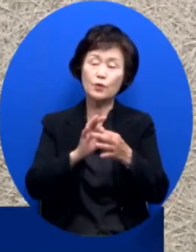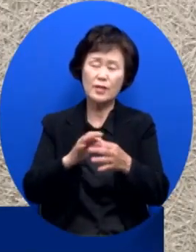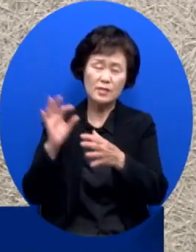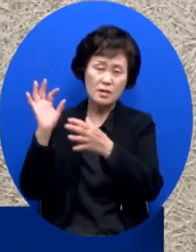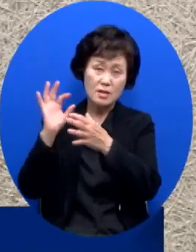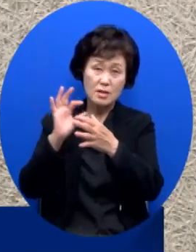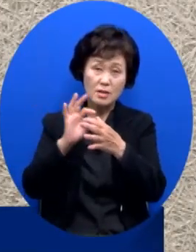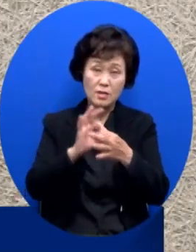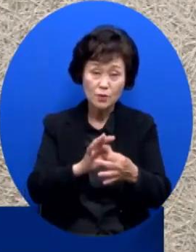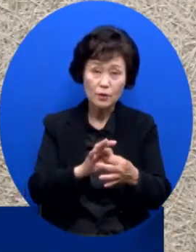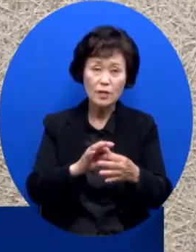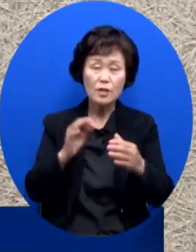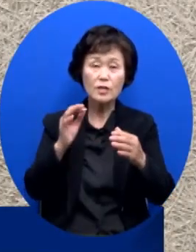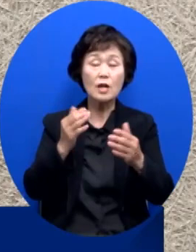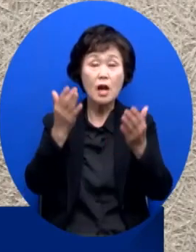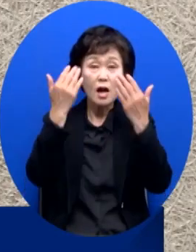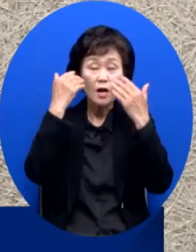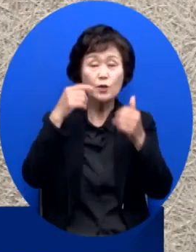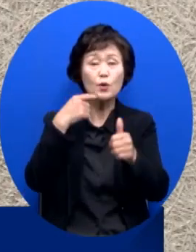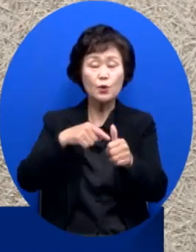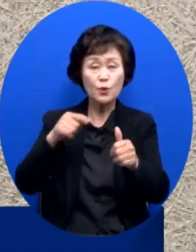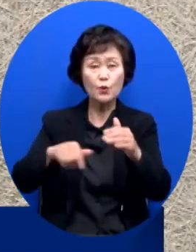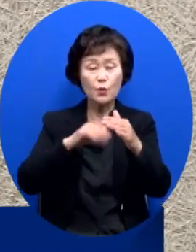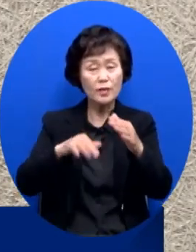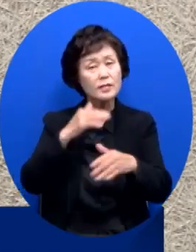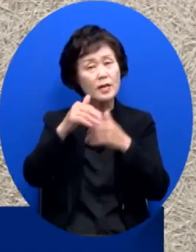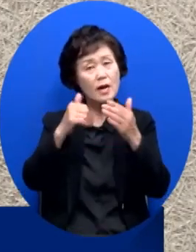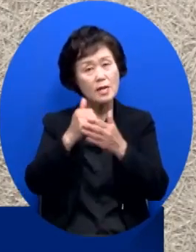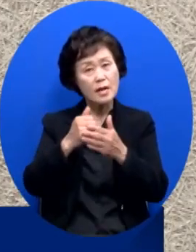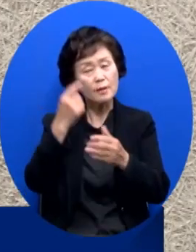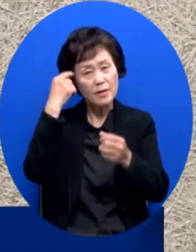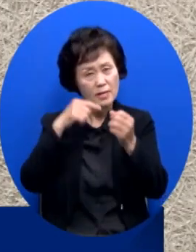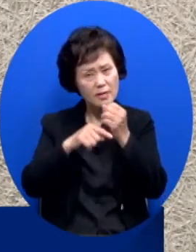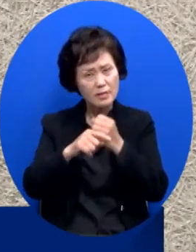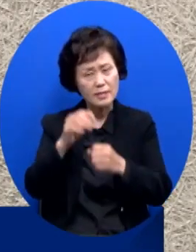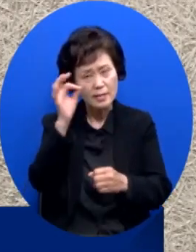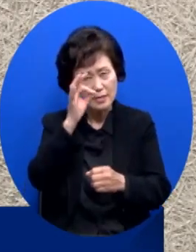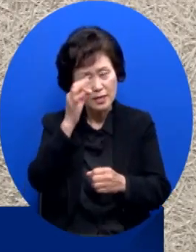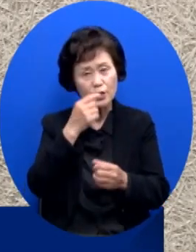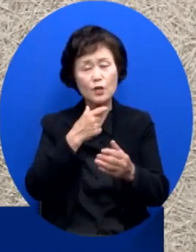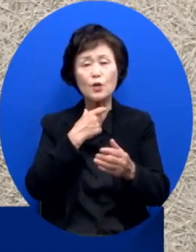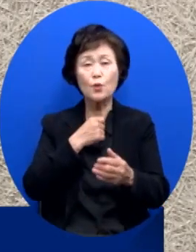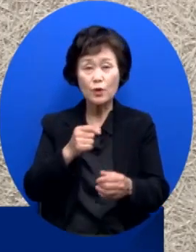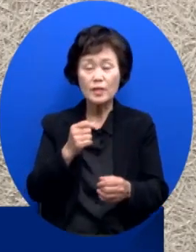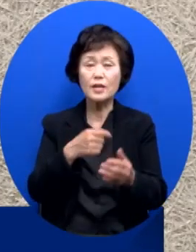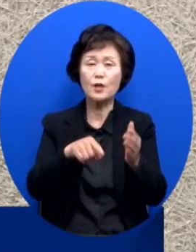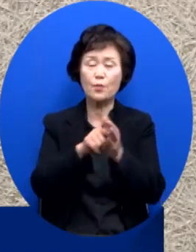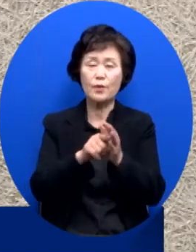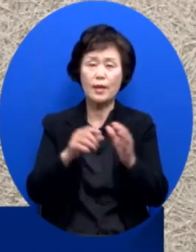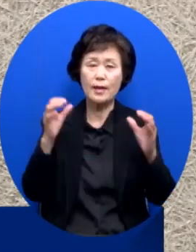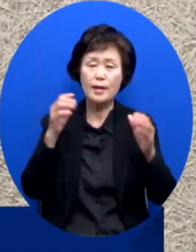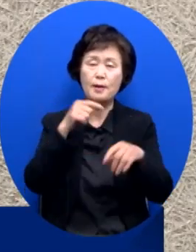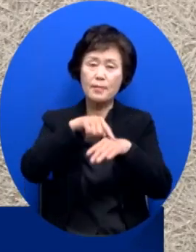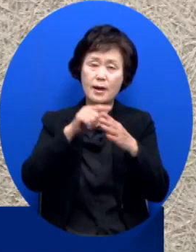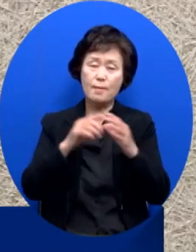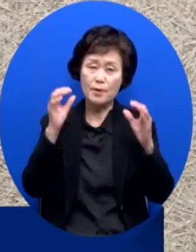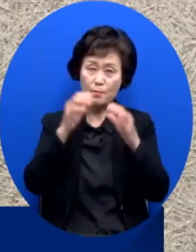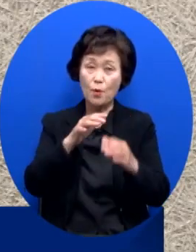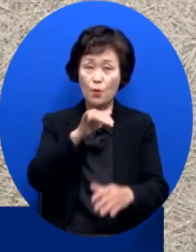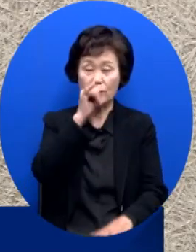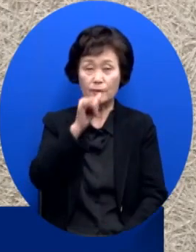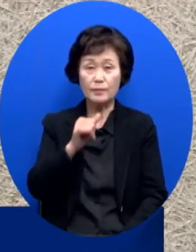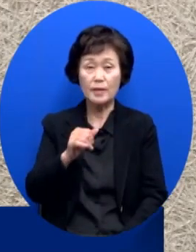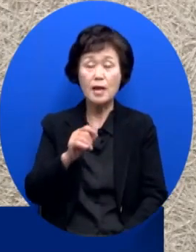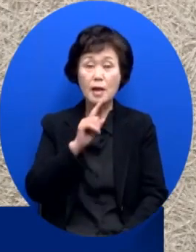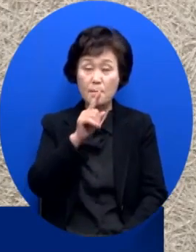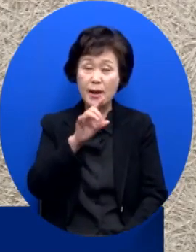계속해서 함께 공교육 안에서 하나님의 뜻을 찾자고 기도하고 또 마음을 모아갈 것입니다. 그래서 이것이 우리의 구호에서 그치지